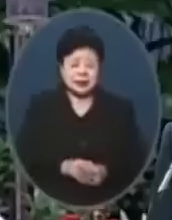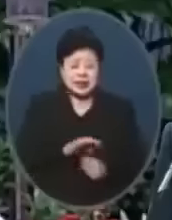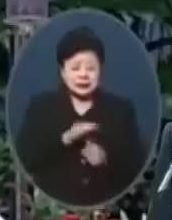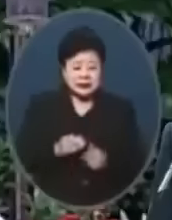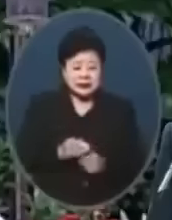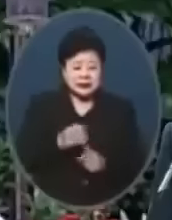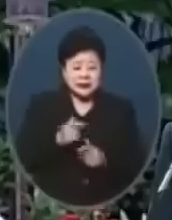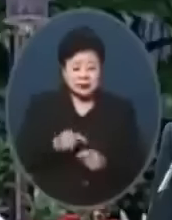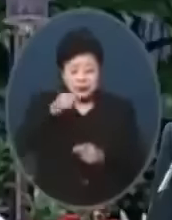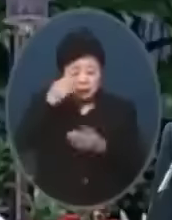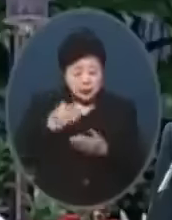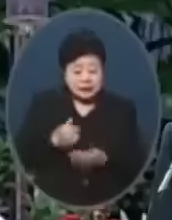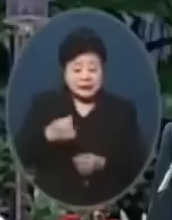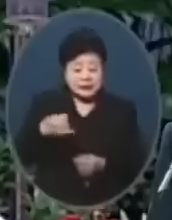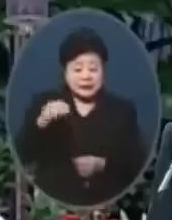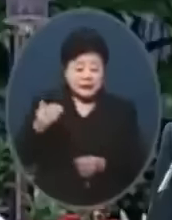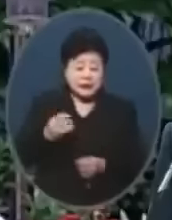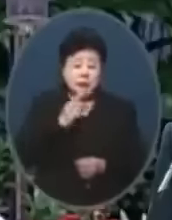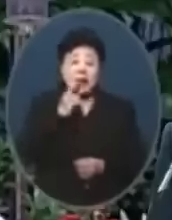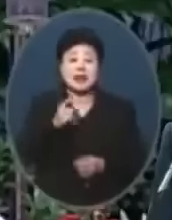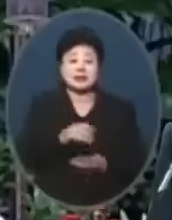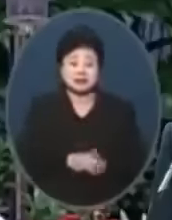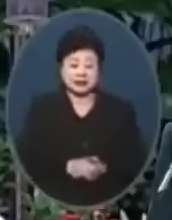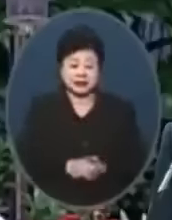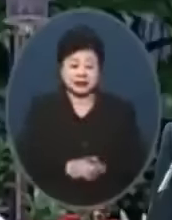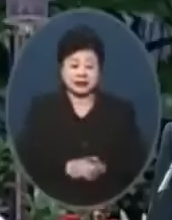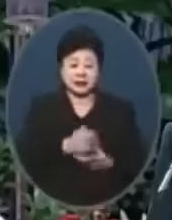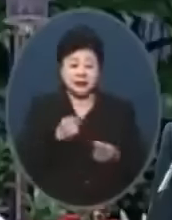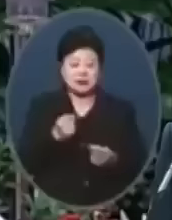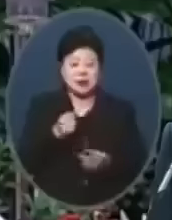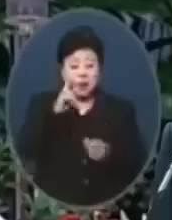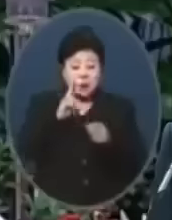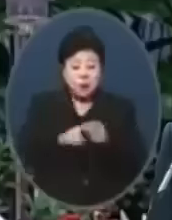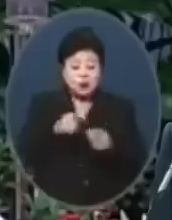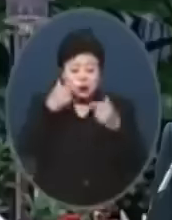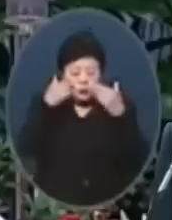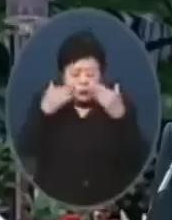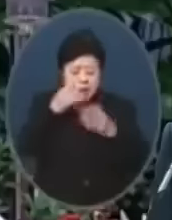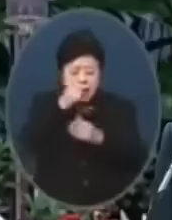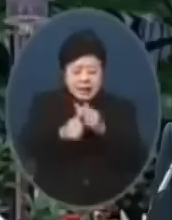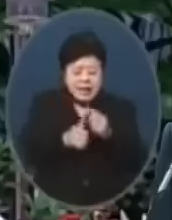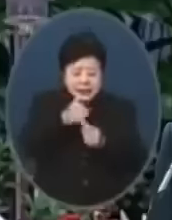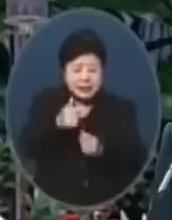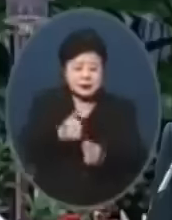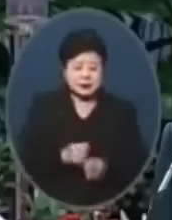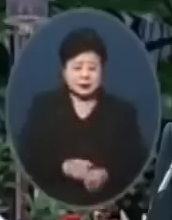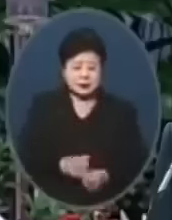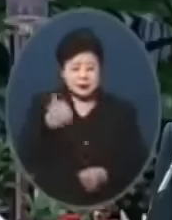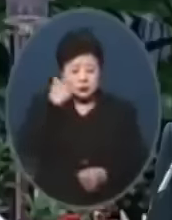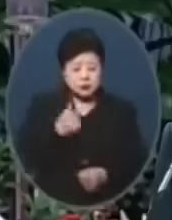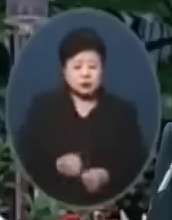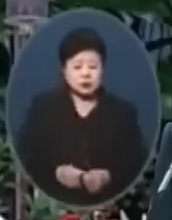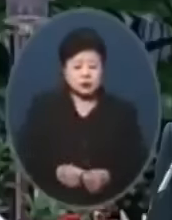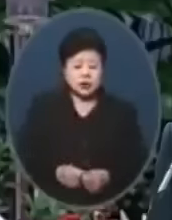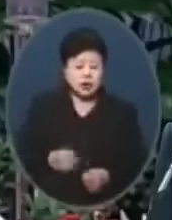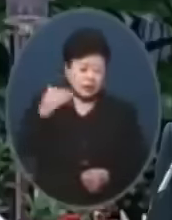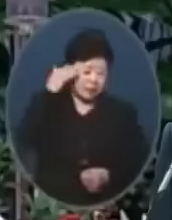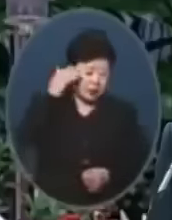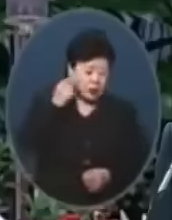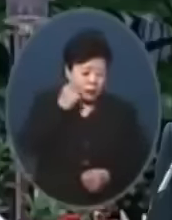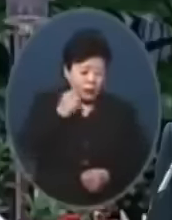하나님의 자녀들이 되게 하셨습니다. 이와 같은 목적이 분명하신 하나님의 의지를 누가 무너뜨릴 수가 있는